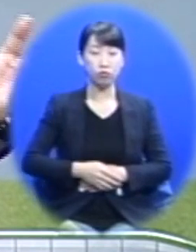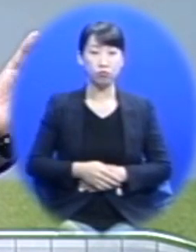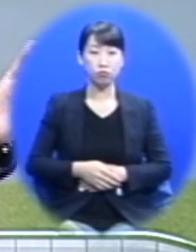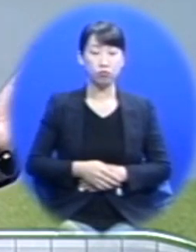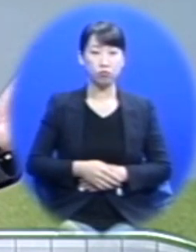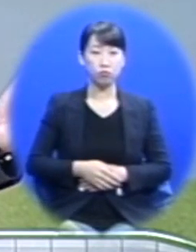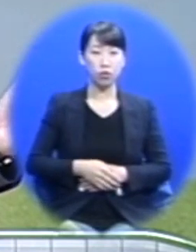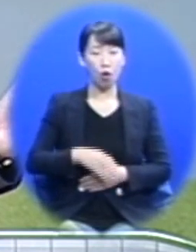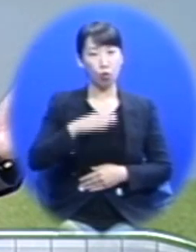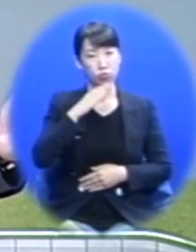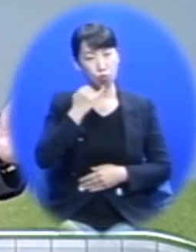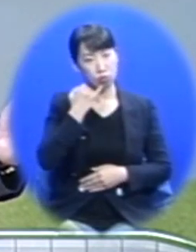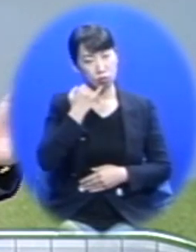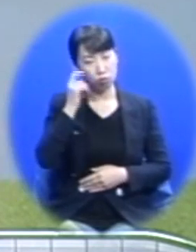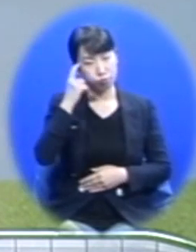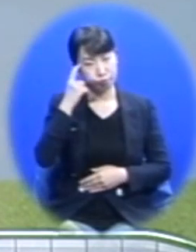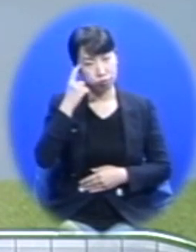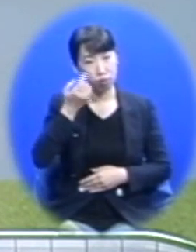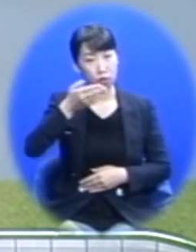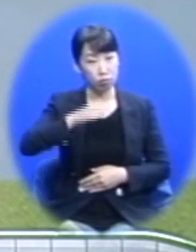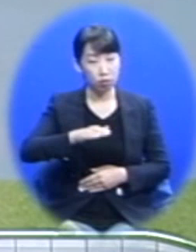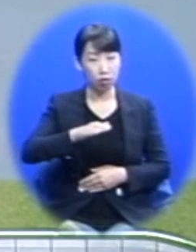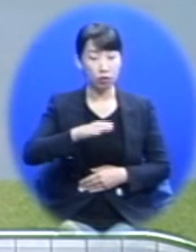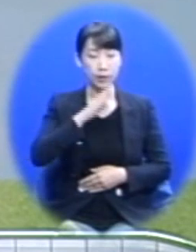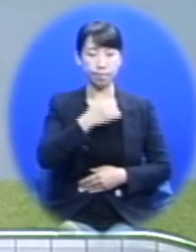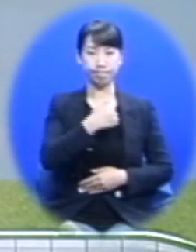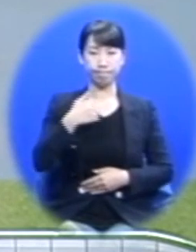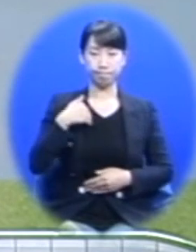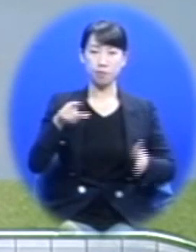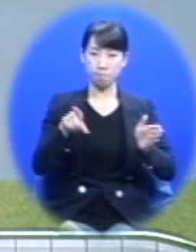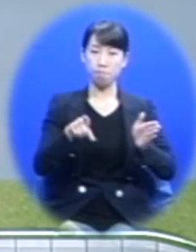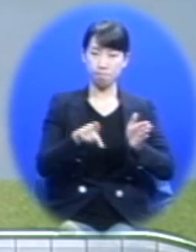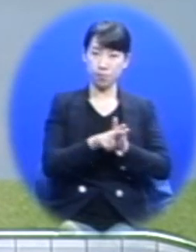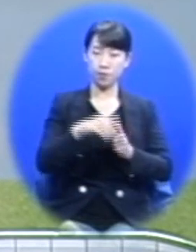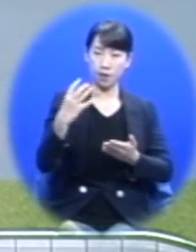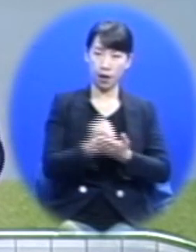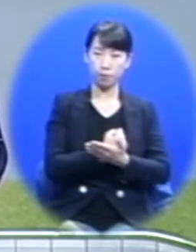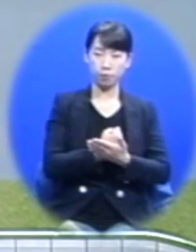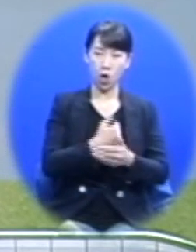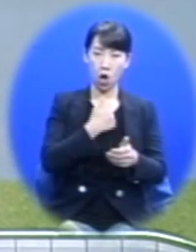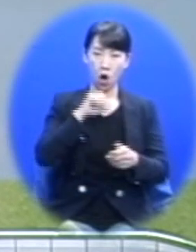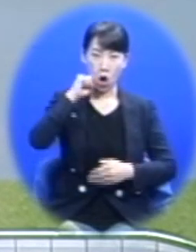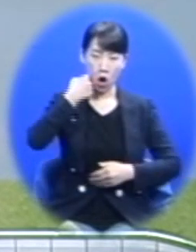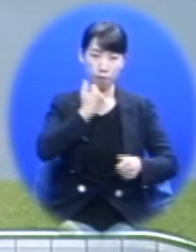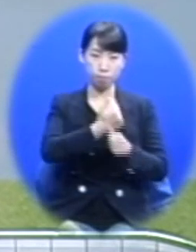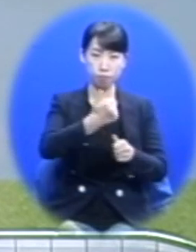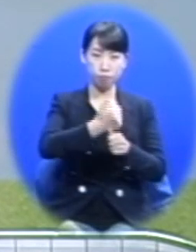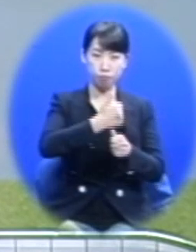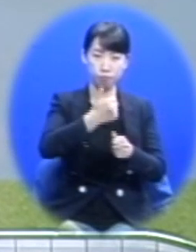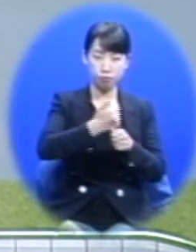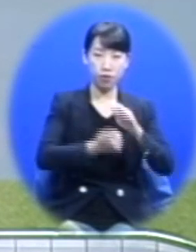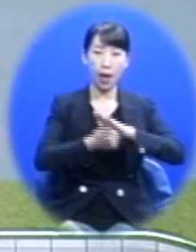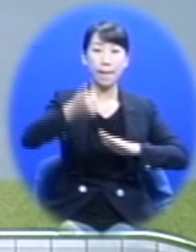정말 괜찮으실까 싶은데 아주 담대하게 믿음 안에서 그런 어려운 일들을 잘 극복해